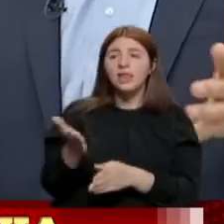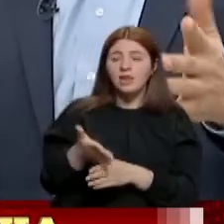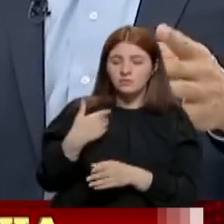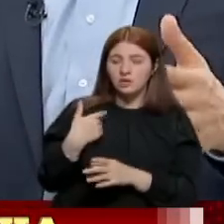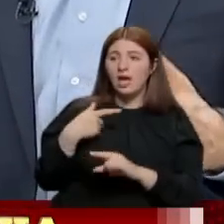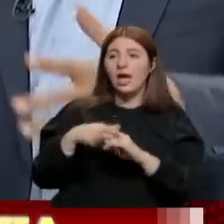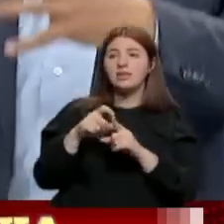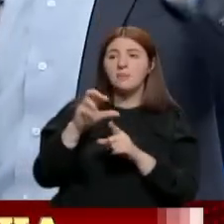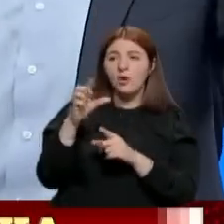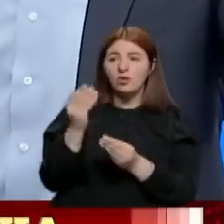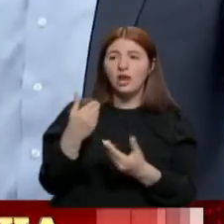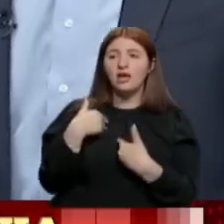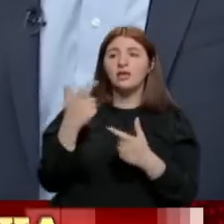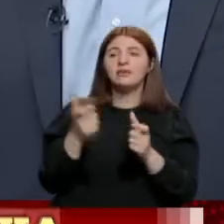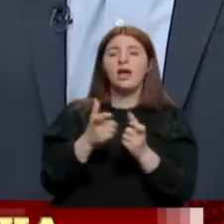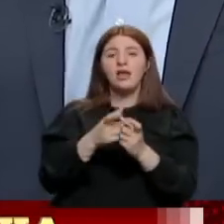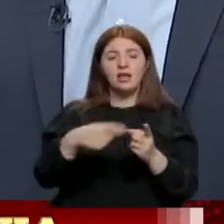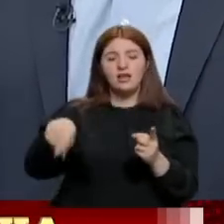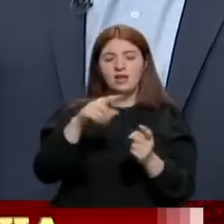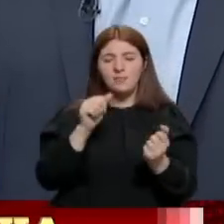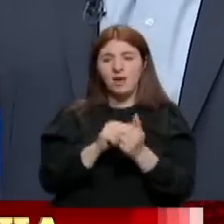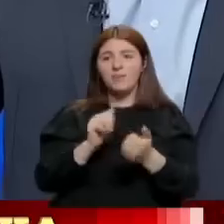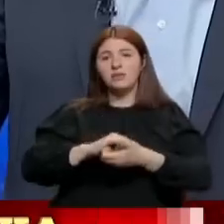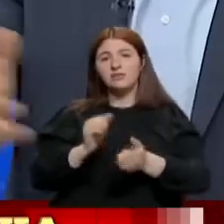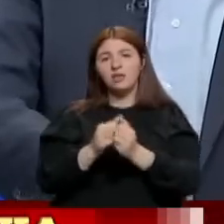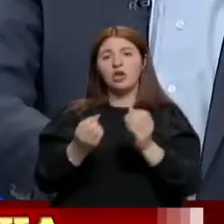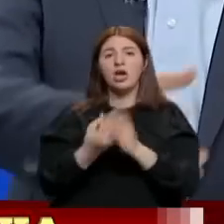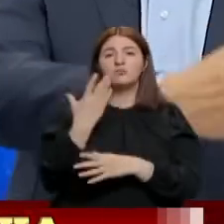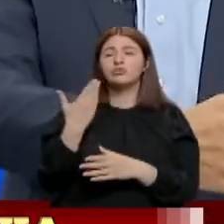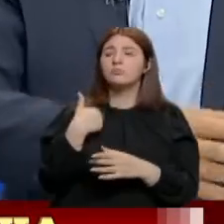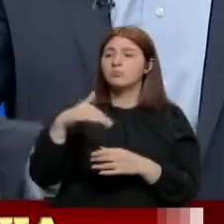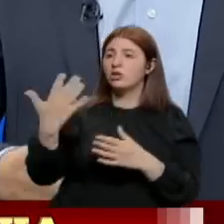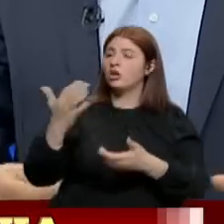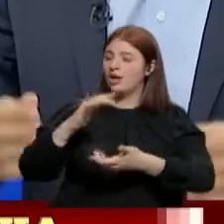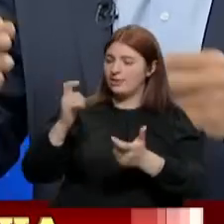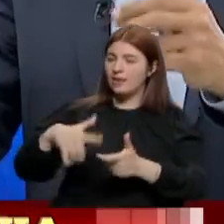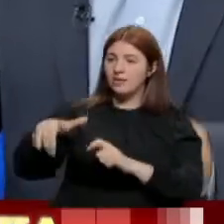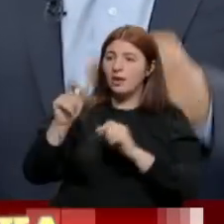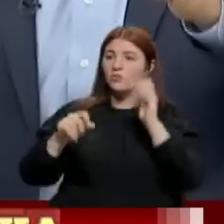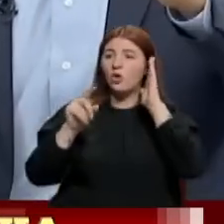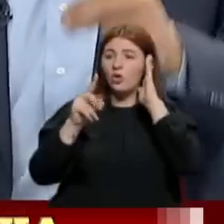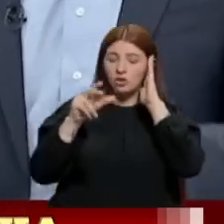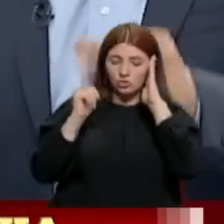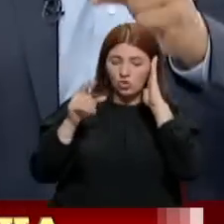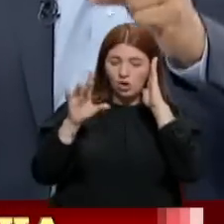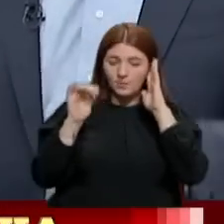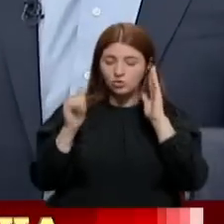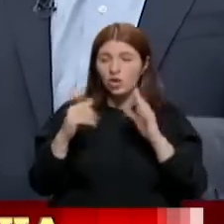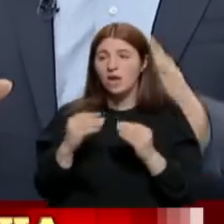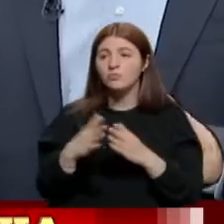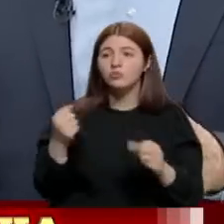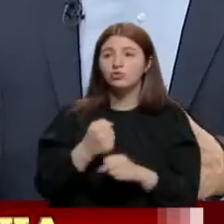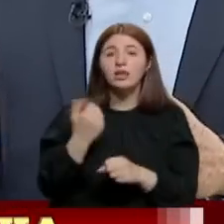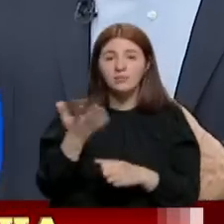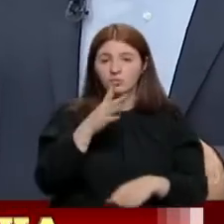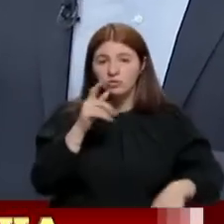HDP olarak pek çok sivil toplum kuruluşuyla birlikte dayanışma kurmuşuz. Başka yerlerde dayanışmalar kurduk. 12 gündür, 15 gündür en büyük